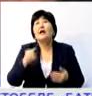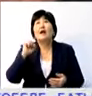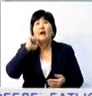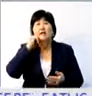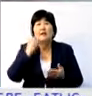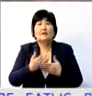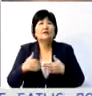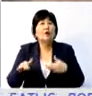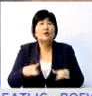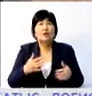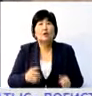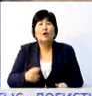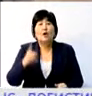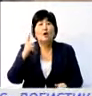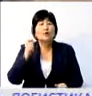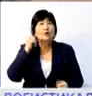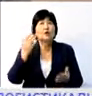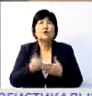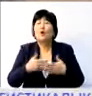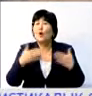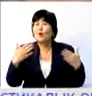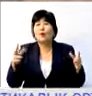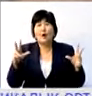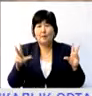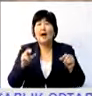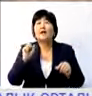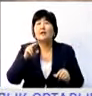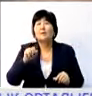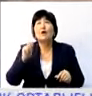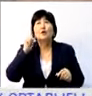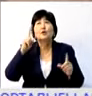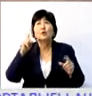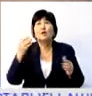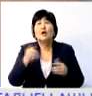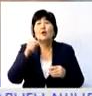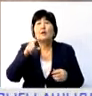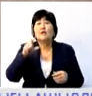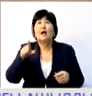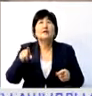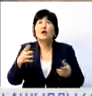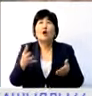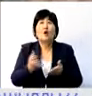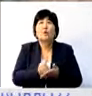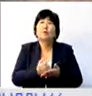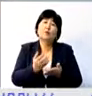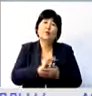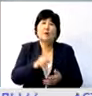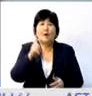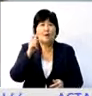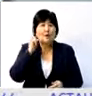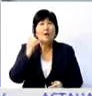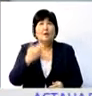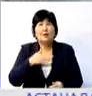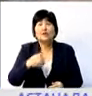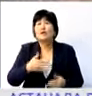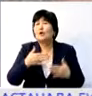әлі де тың. 100-ге жету деген үлкен бақыт апа. 100-ге жету. Мыңдаған адамның біріне бұйыра ма, бұйырмай ма? Біздің ең